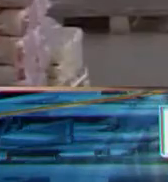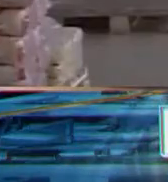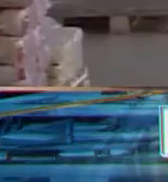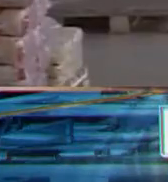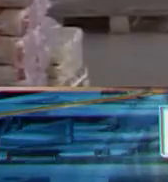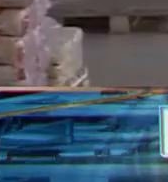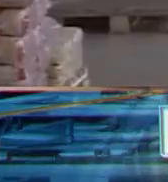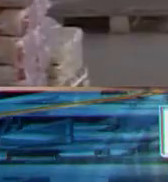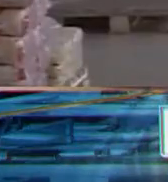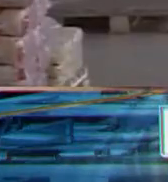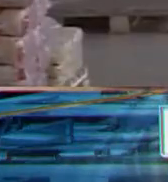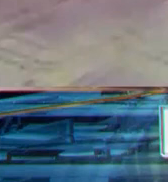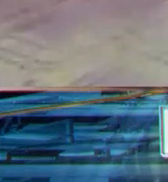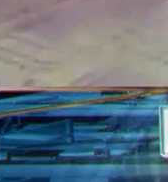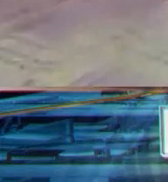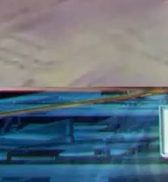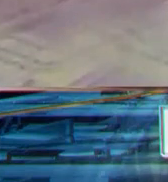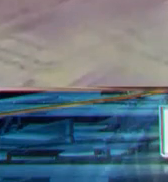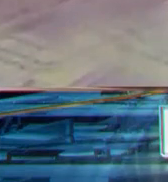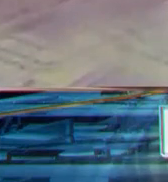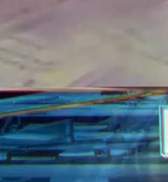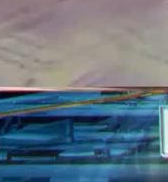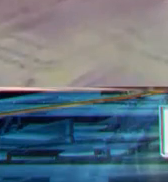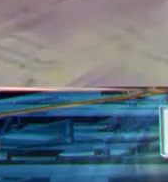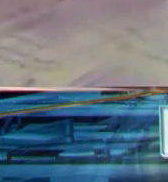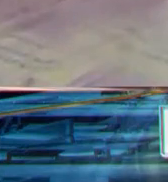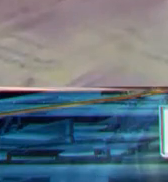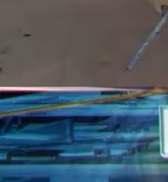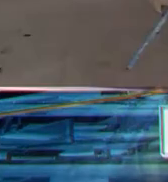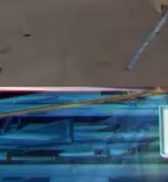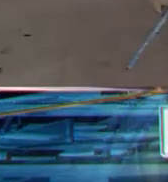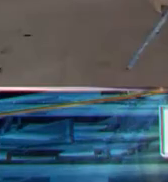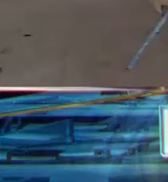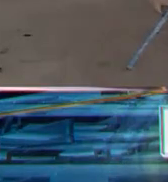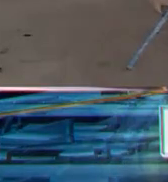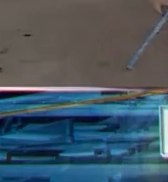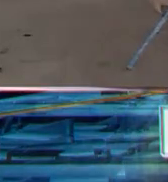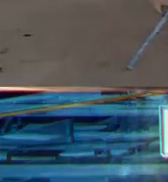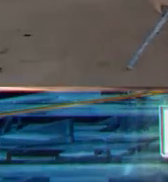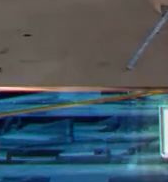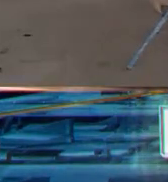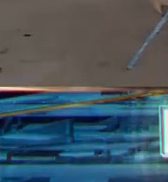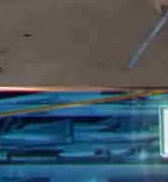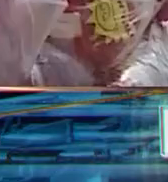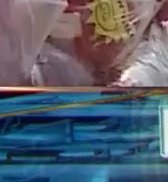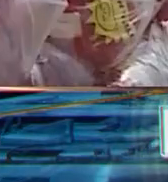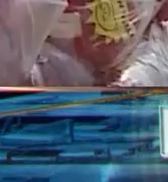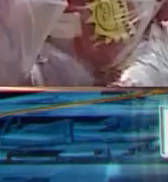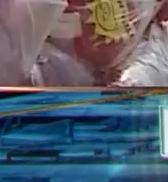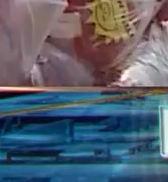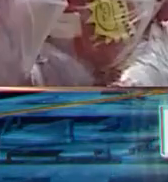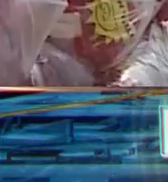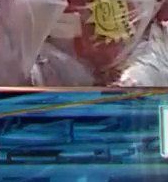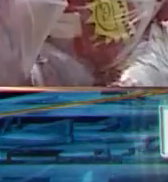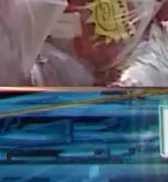Жасанда жатажға жол жоқ. Азық-түлікке қатысты дүрбелең негізсіз. Үкіметтегілер халық тоқтығын толық қамтамасыз етерлік қауқары